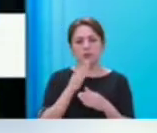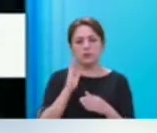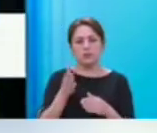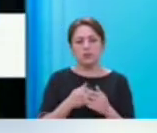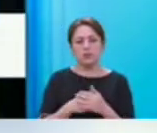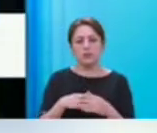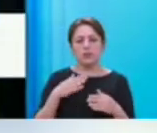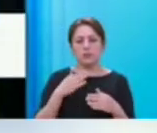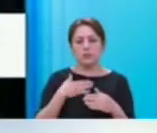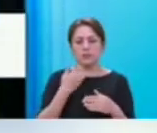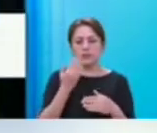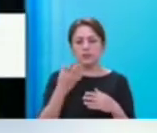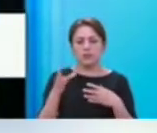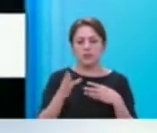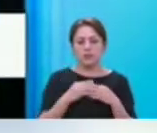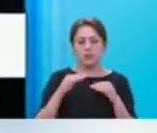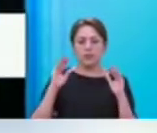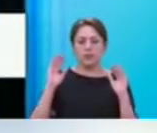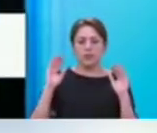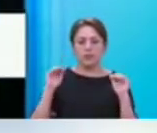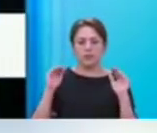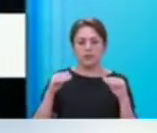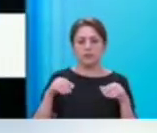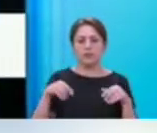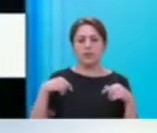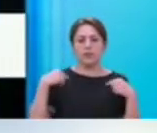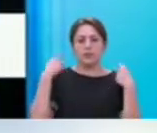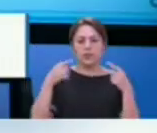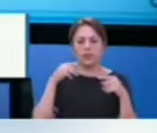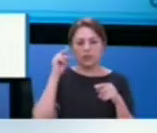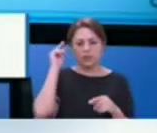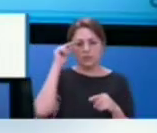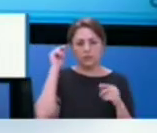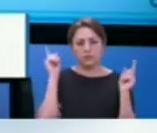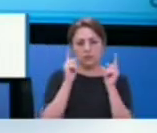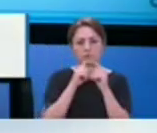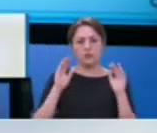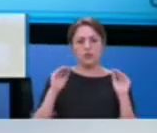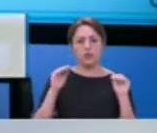Men isə sizler bilan xayrlaşaman. Keyingi derslerde görüşkünce salomat bo'ling.